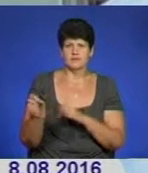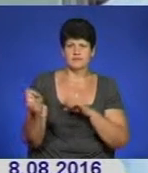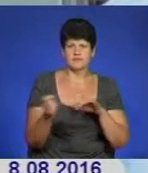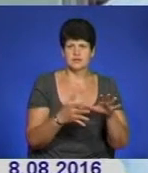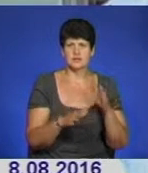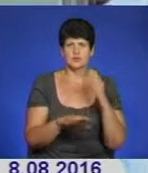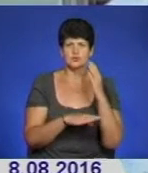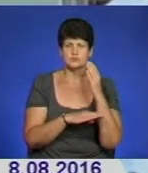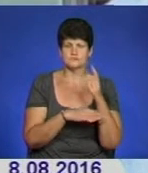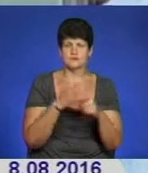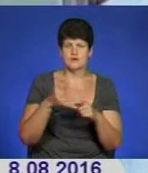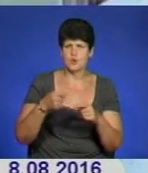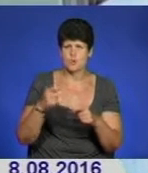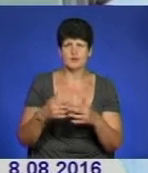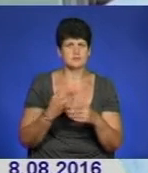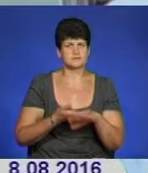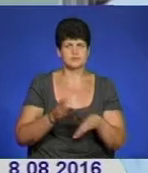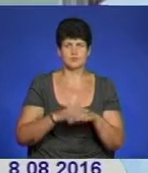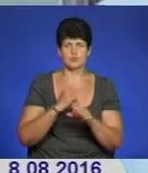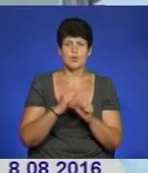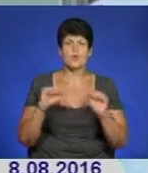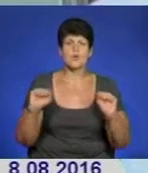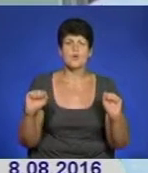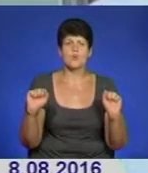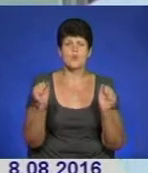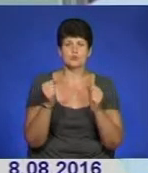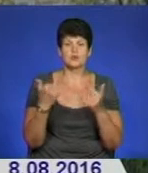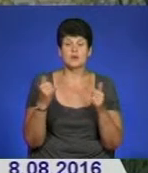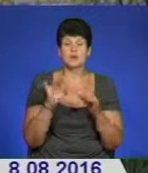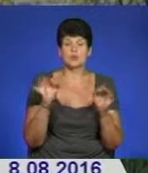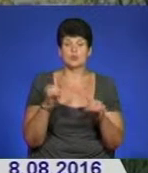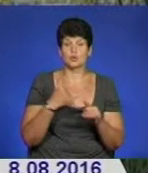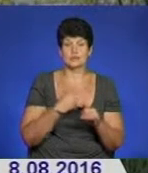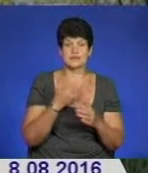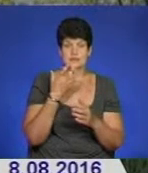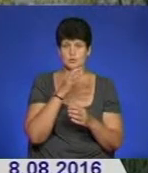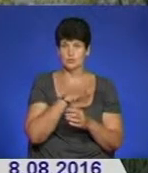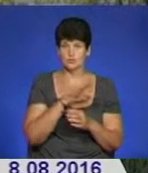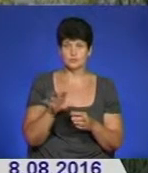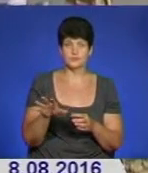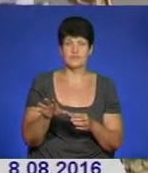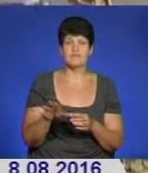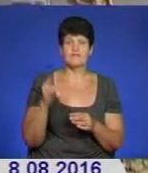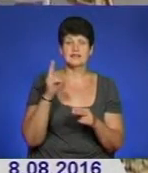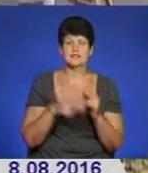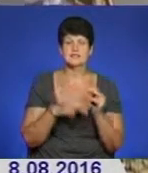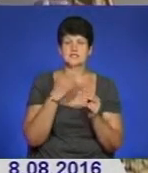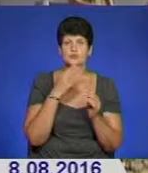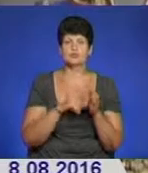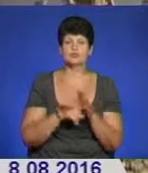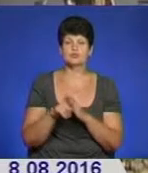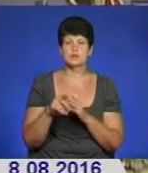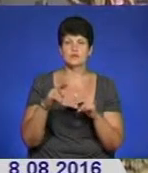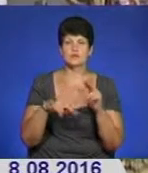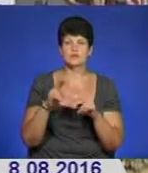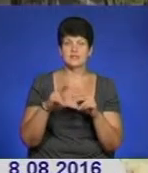дрова рубати. Дуже тяжка робота. І холод, бо ніколи в нас тепло не було. Наприкінці червня в Нараївській школі розпочали будівництво